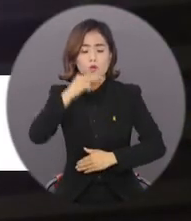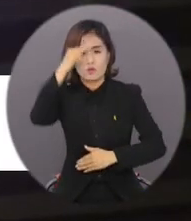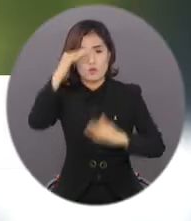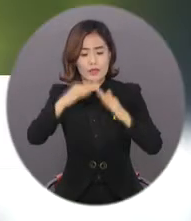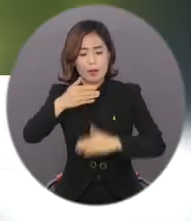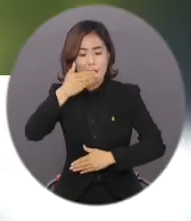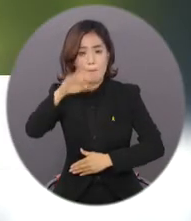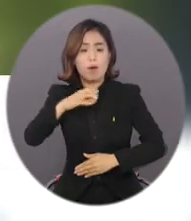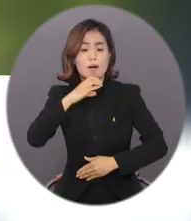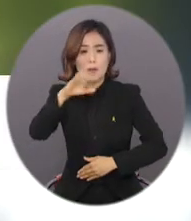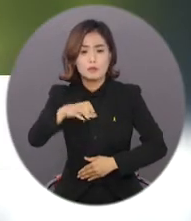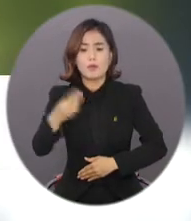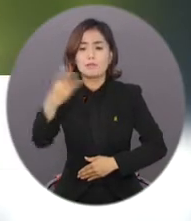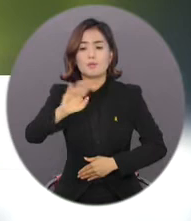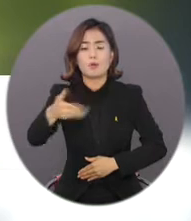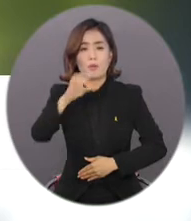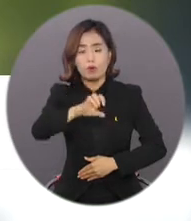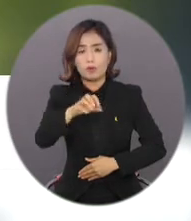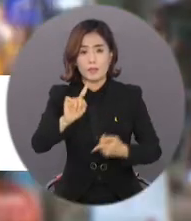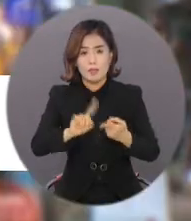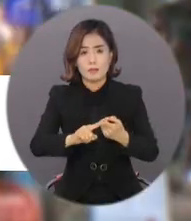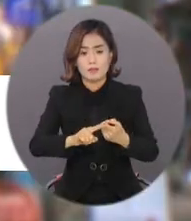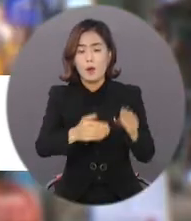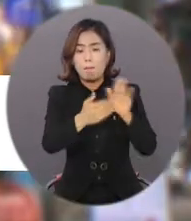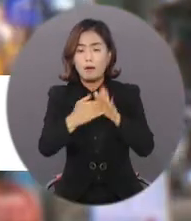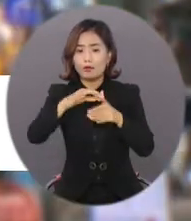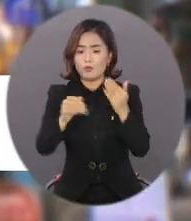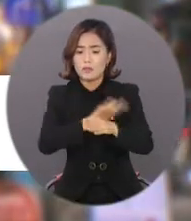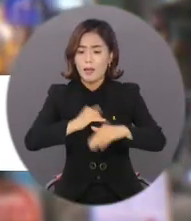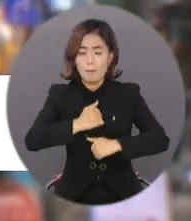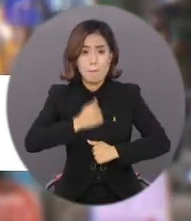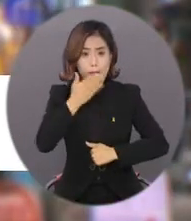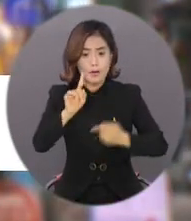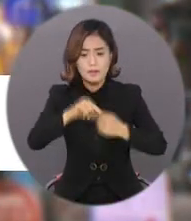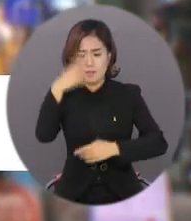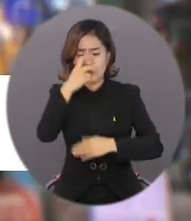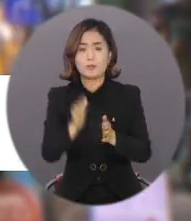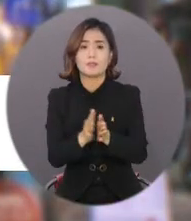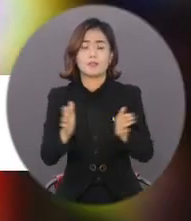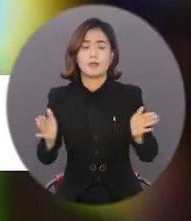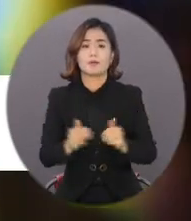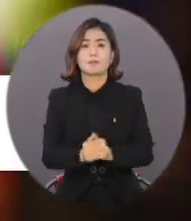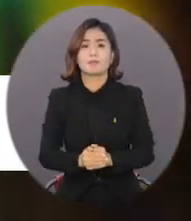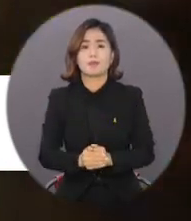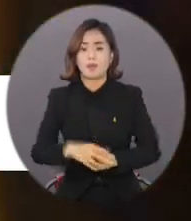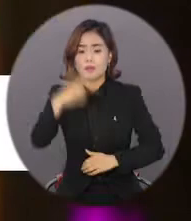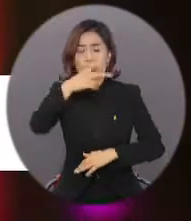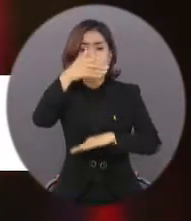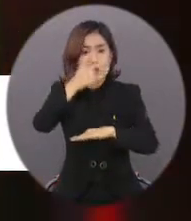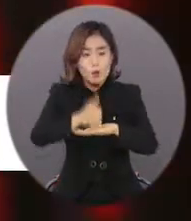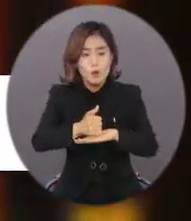유흥시설과 식당, 카페 등 3,900여 곳에 대해 방역수칙을 잘 지키고 있는지 점검했습니다. 점검을